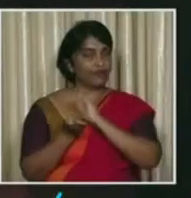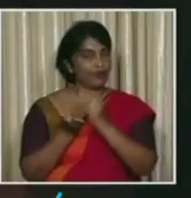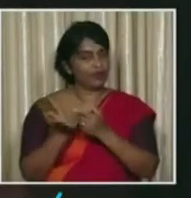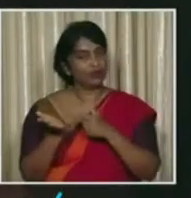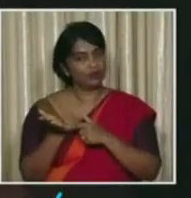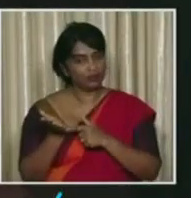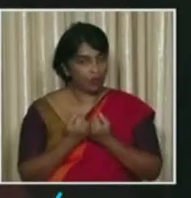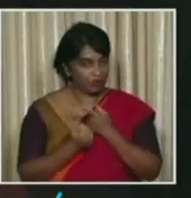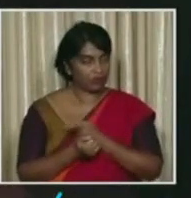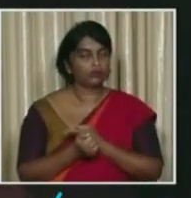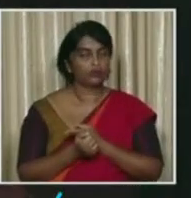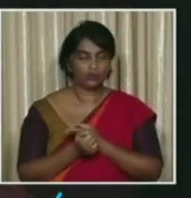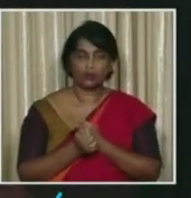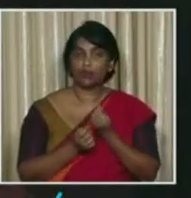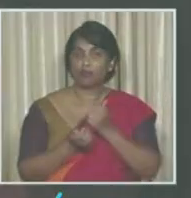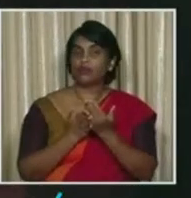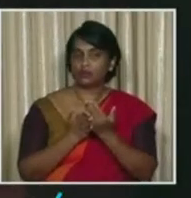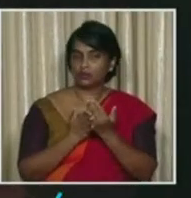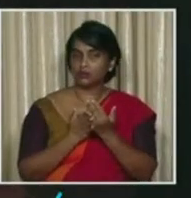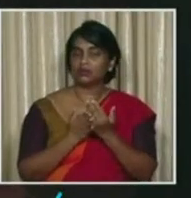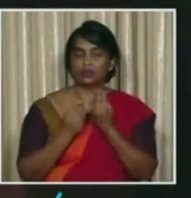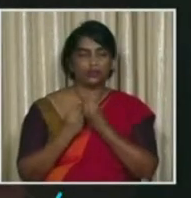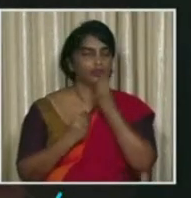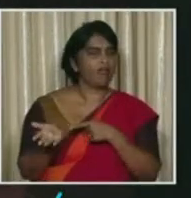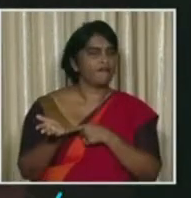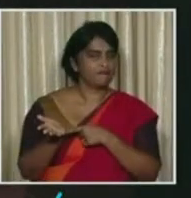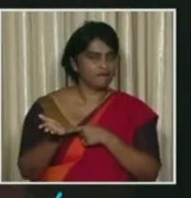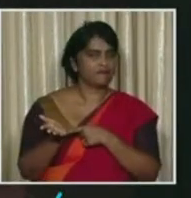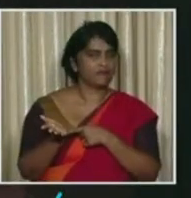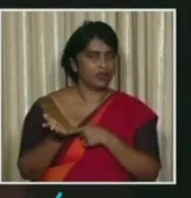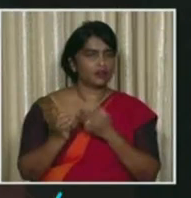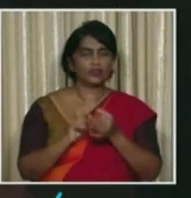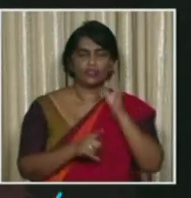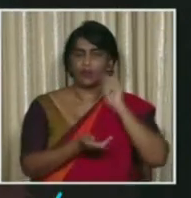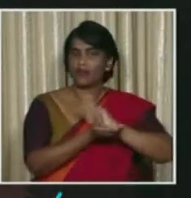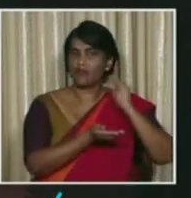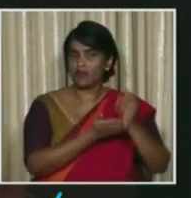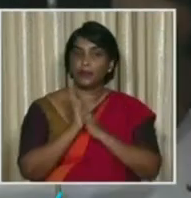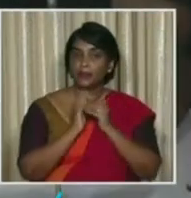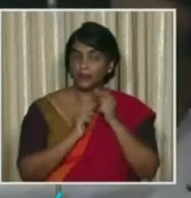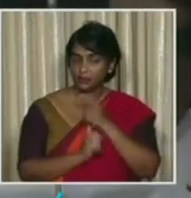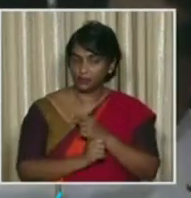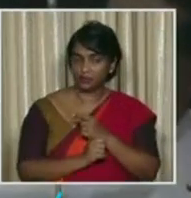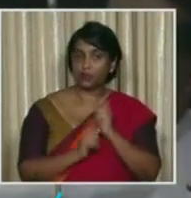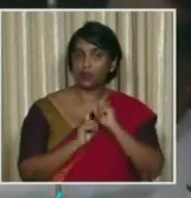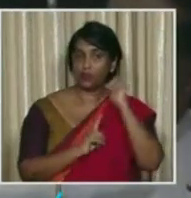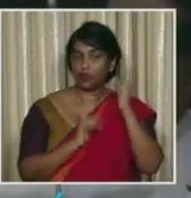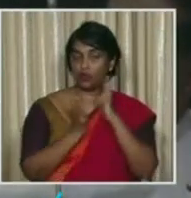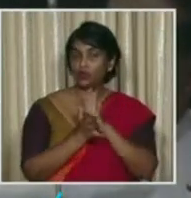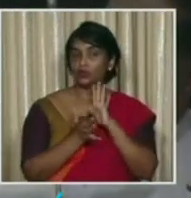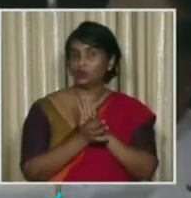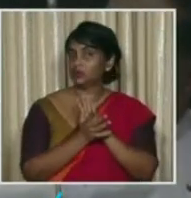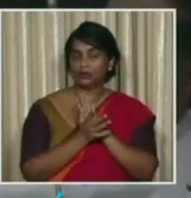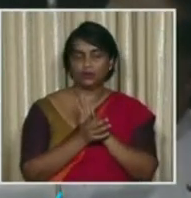හරි ඒ අවශ්‍ය අරමුදල් ප්‍රමාණය ලබා දෙන්නට කටයුතු කරා. ජනාධිපති අරමුදලේ දින ඕන තරම් සල්ලි. පොසොන් උත්සවයේ පමණක්